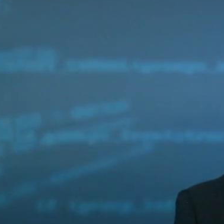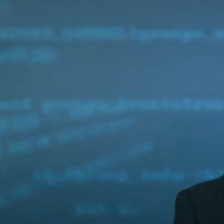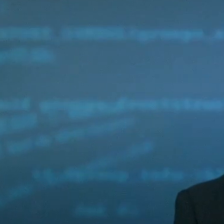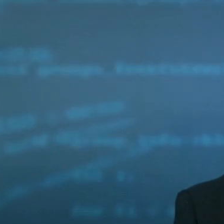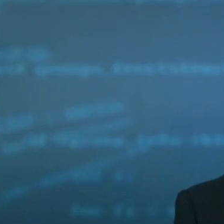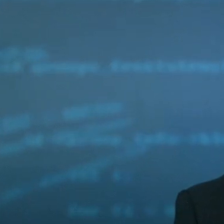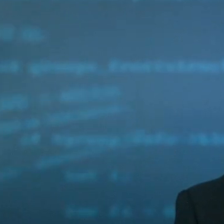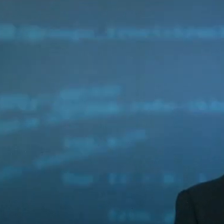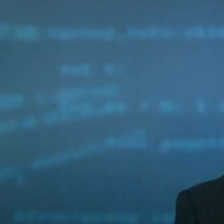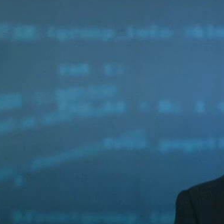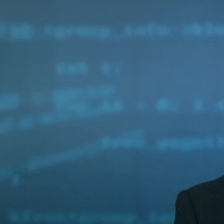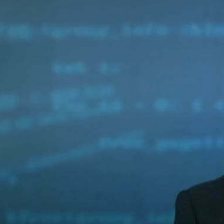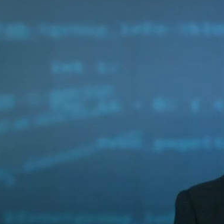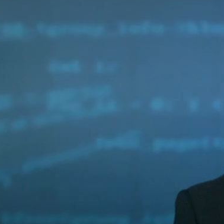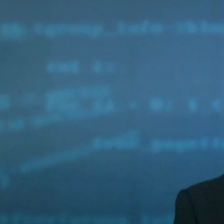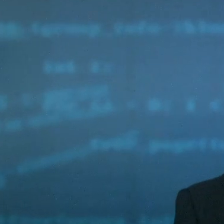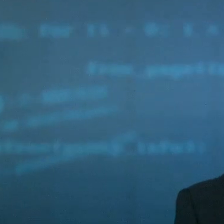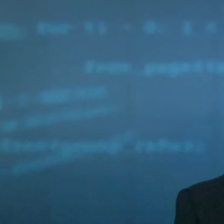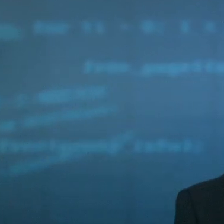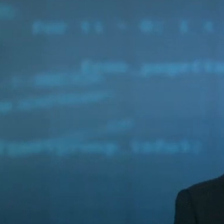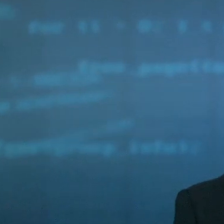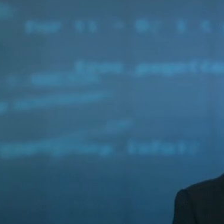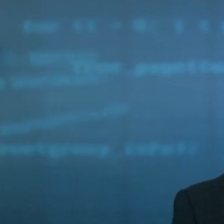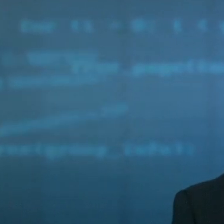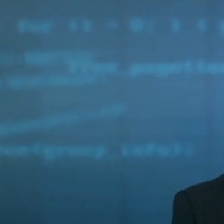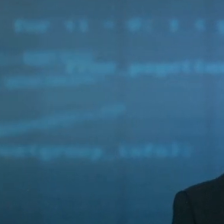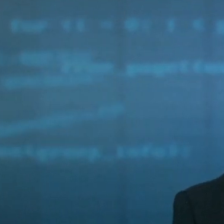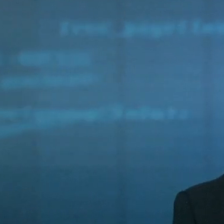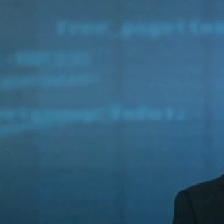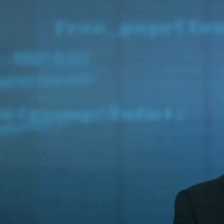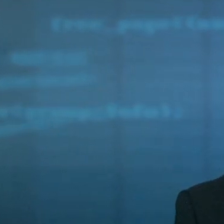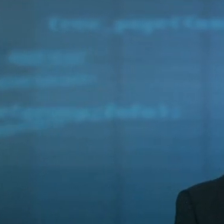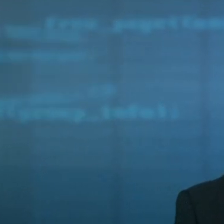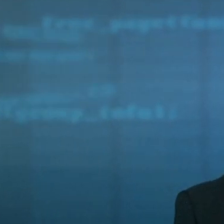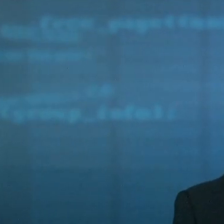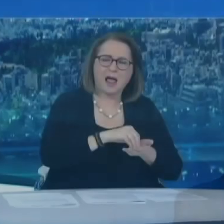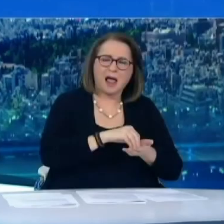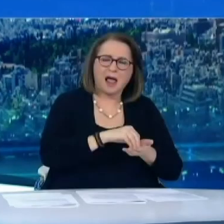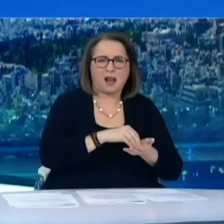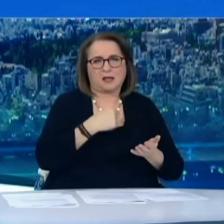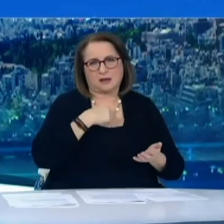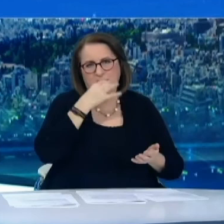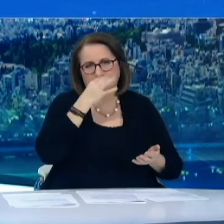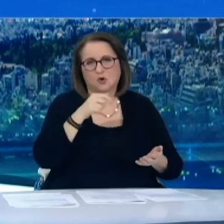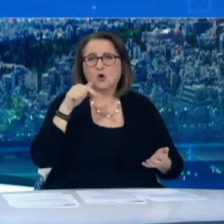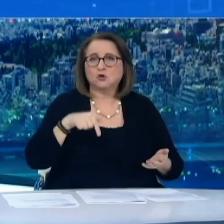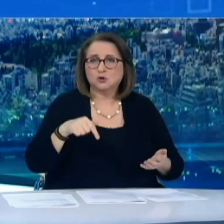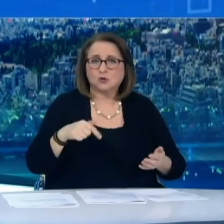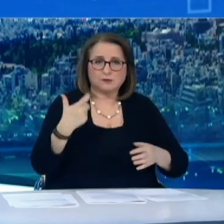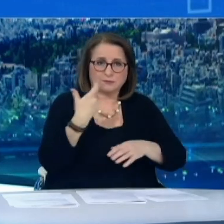χρονοδιάγραμμα για το άνοιγμα της πλατφόρμας των ραντεβού και τις ηλικίες που θα εμβολιαστούν το επόμενο διάστημα. Το